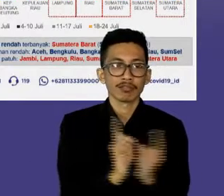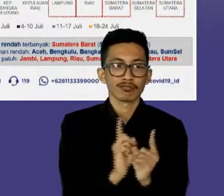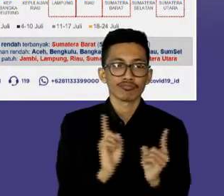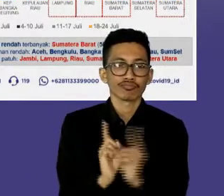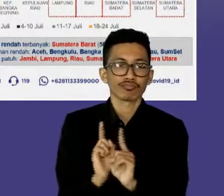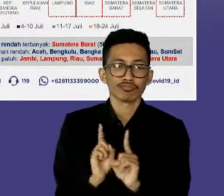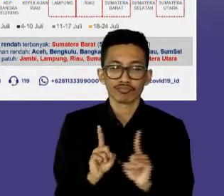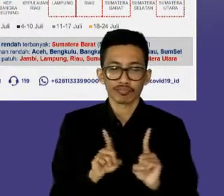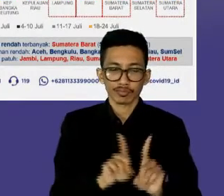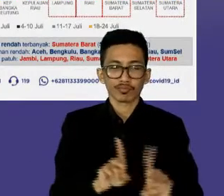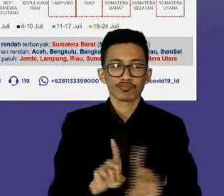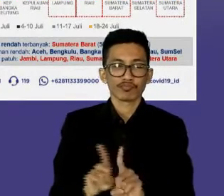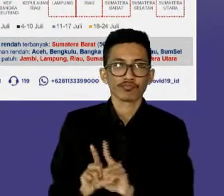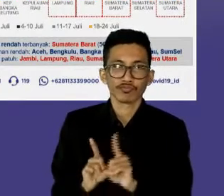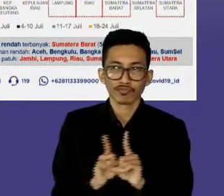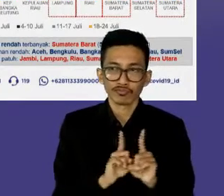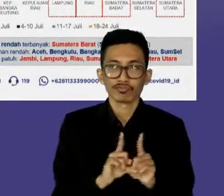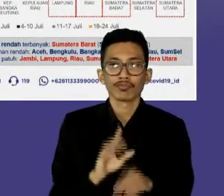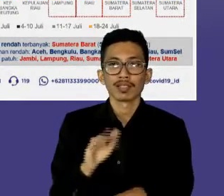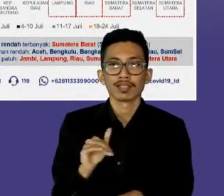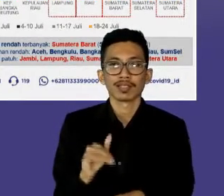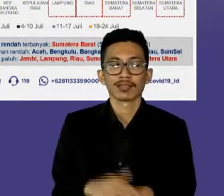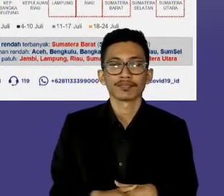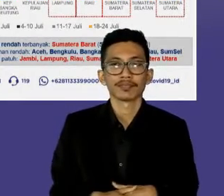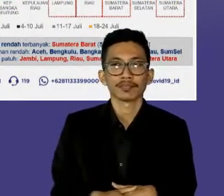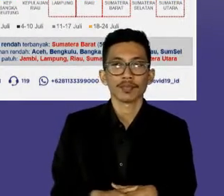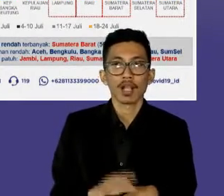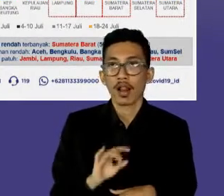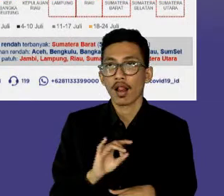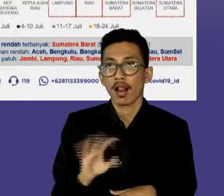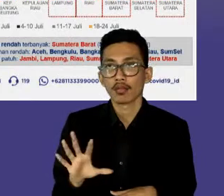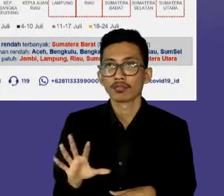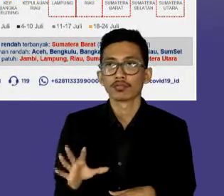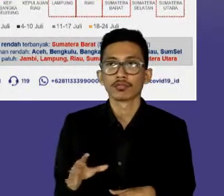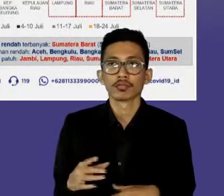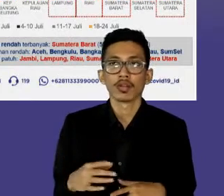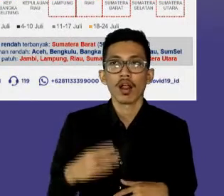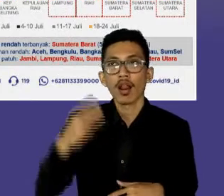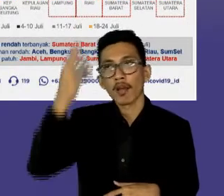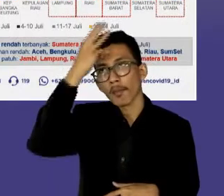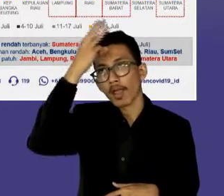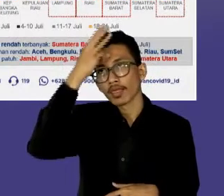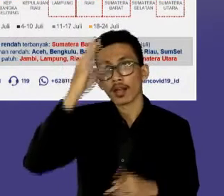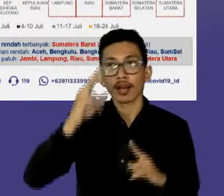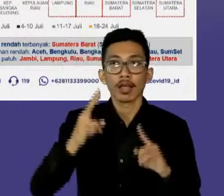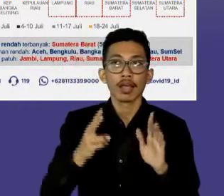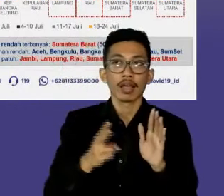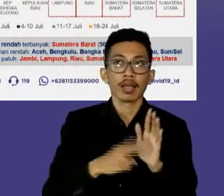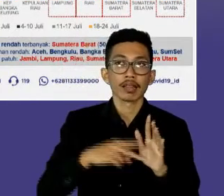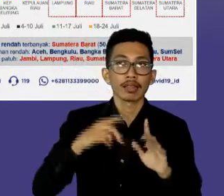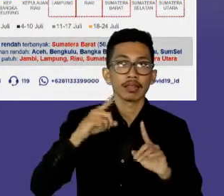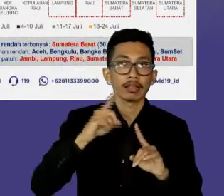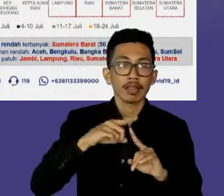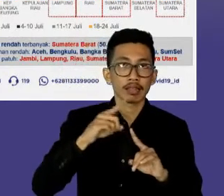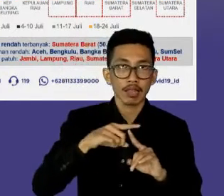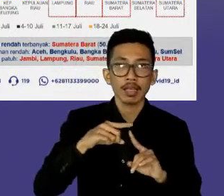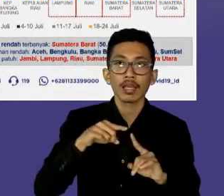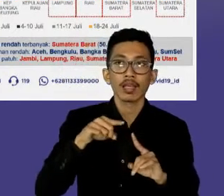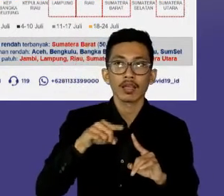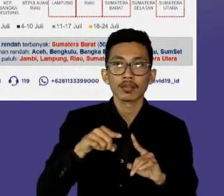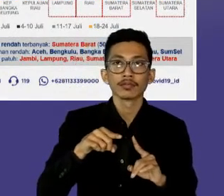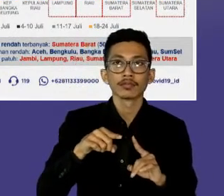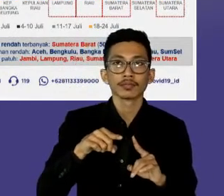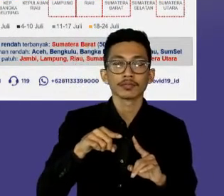menjaga jaraknya cukup rendah. Kemudian kalau di Pulau Kalimantan dan Nusa Tenggara ini masih sama mirip dengan yang tadi. Bedanya adalah paling